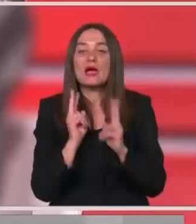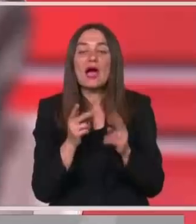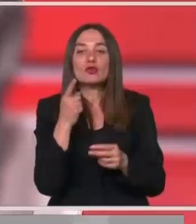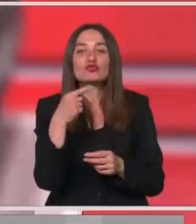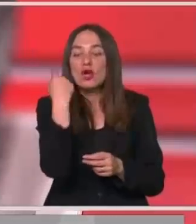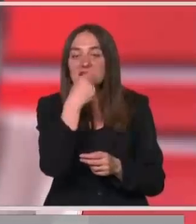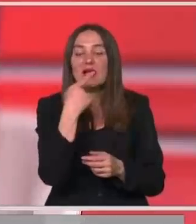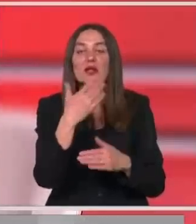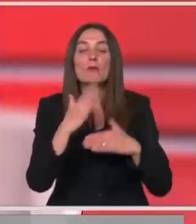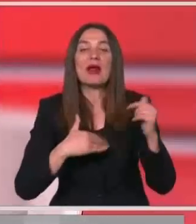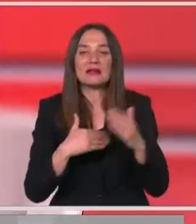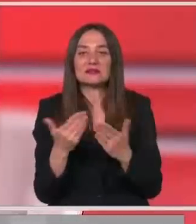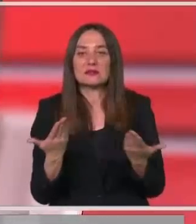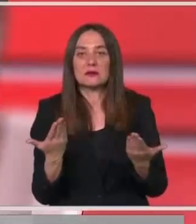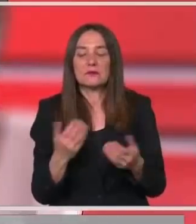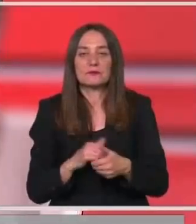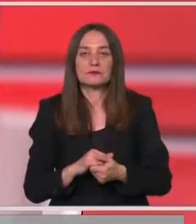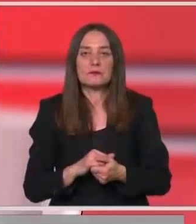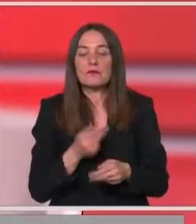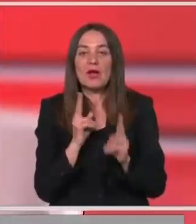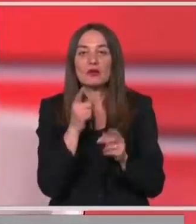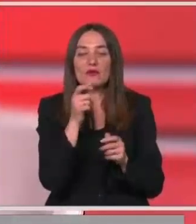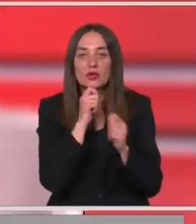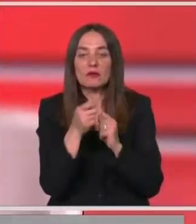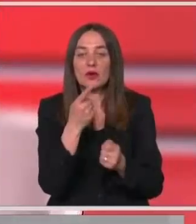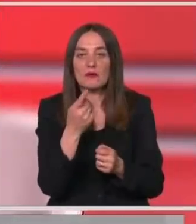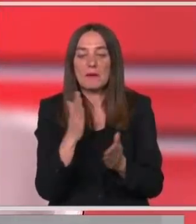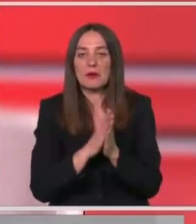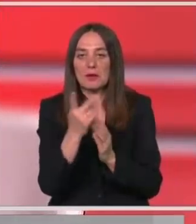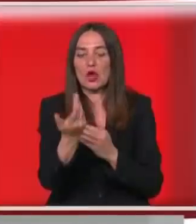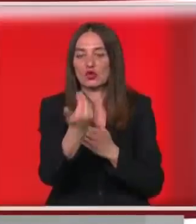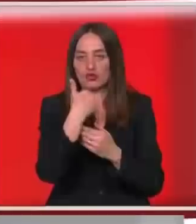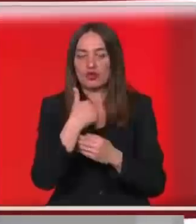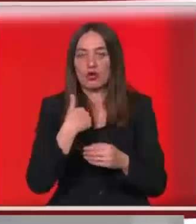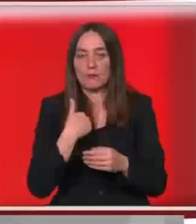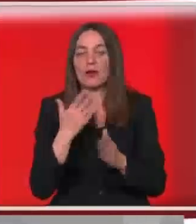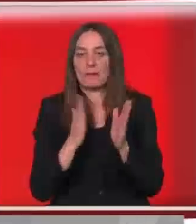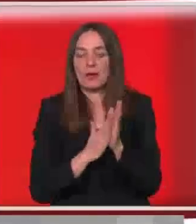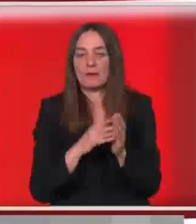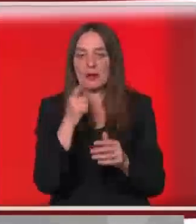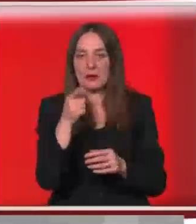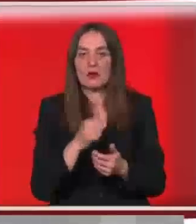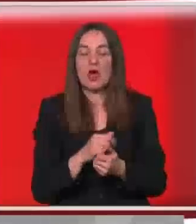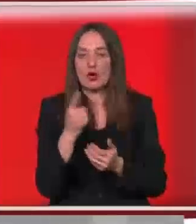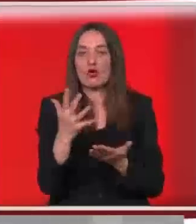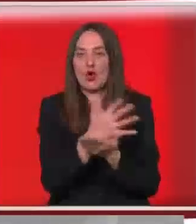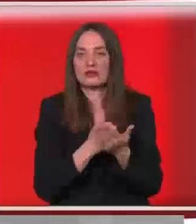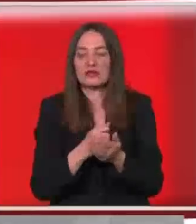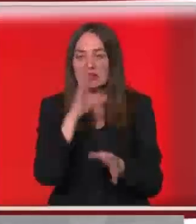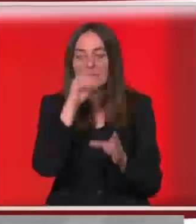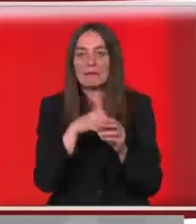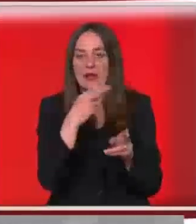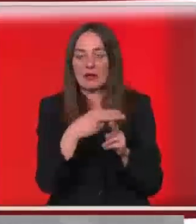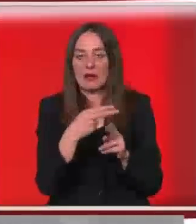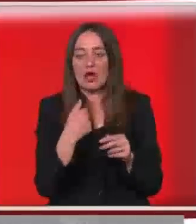to izgledati u praksi? Kako će to izgledati? Kako ćete se vi dogovarati? To će izgledati tako ako vi dođete kod mene, na primjer, da ste korisnik stambenog